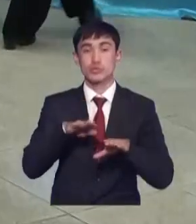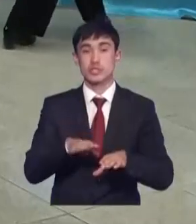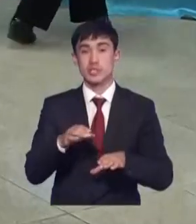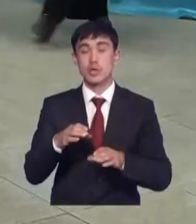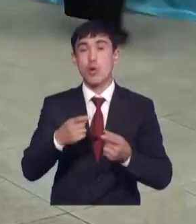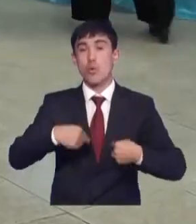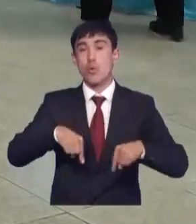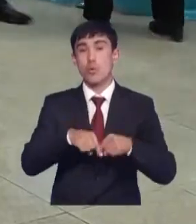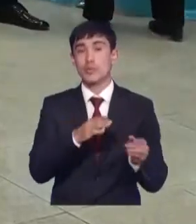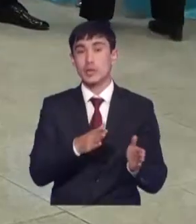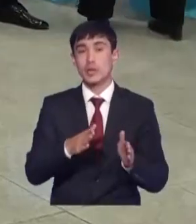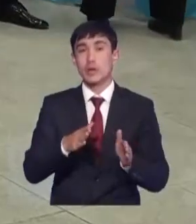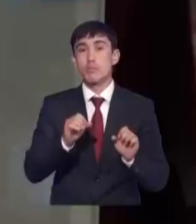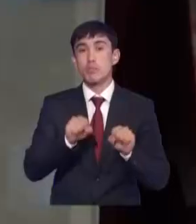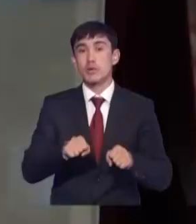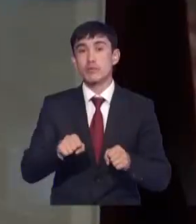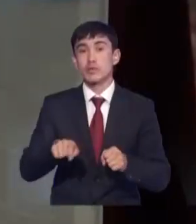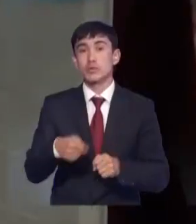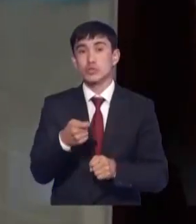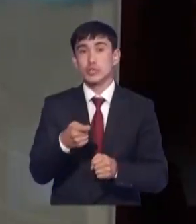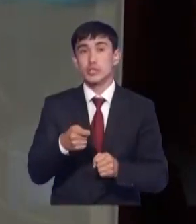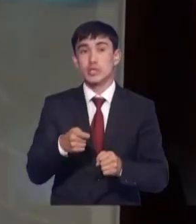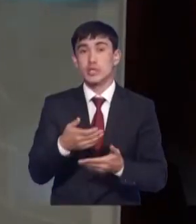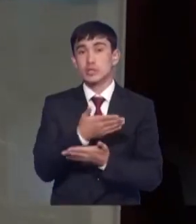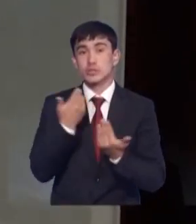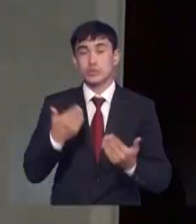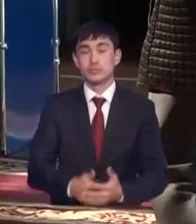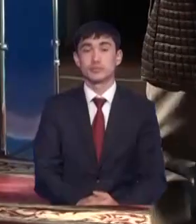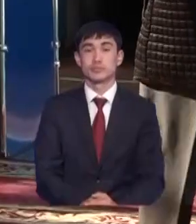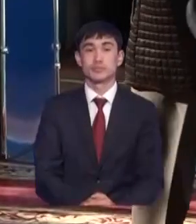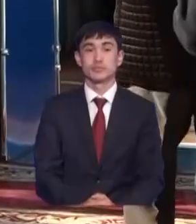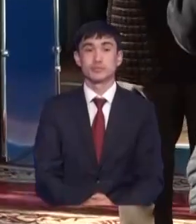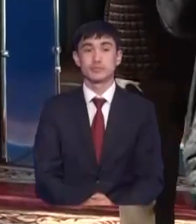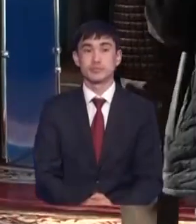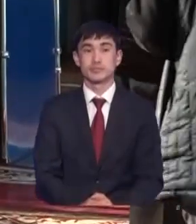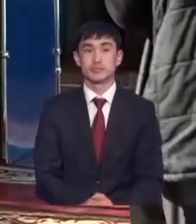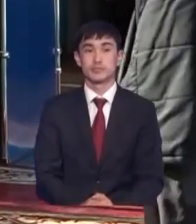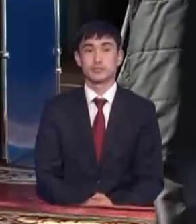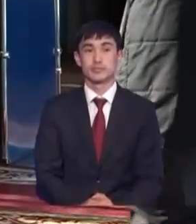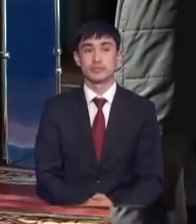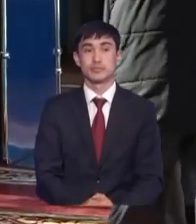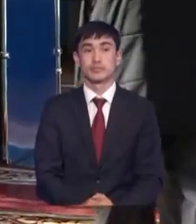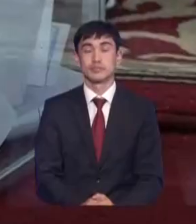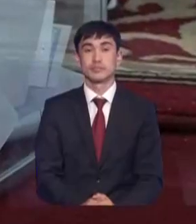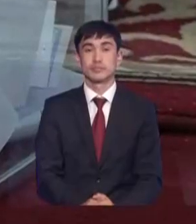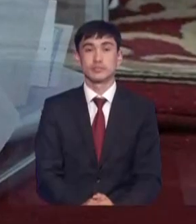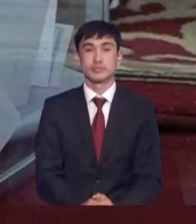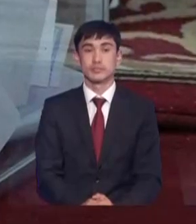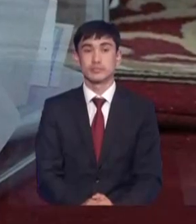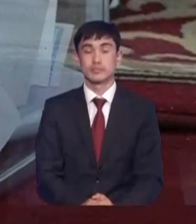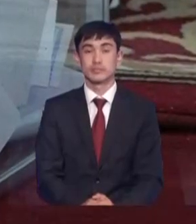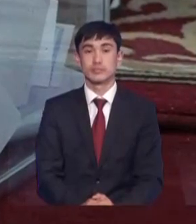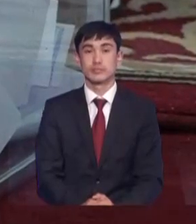учаскелерінде қоғамдық тәртіп бұзу деректері мен заңға қайшы әрекеттер тіркелген жоқ. Елдана Серікбайқызы, Абзал Нүсіп, Жетісу арнасы,